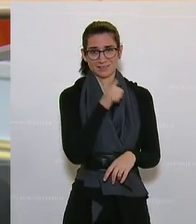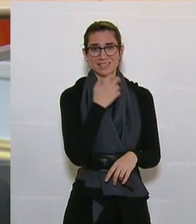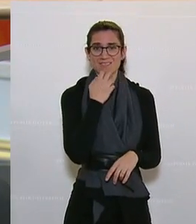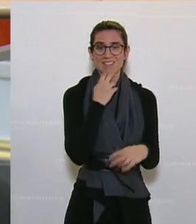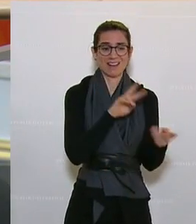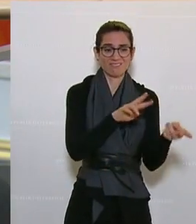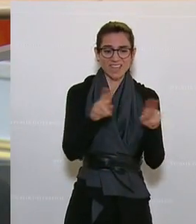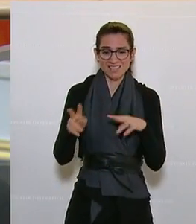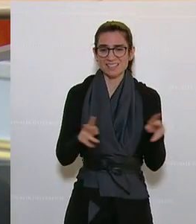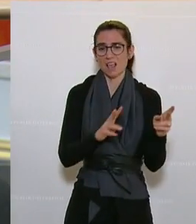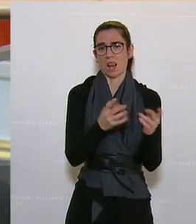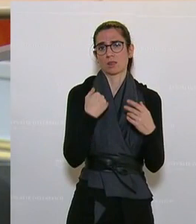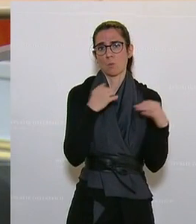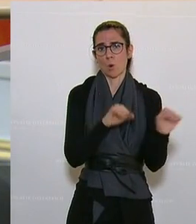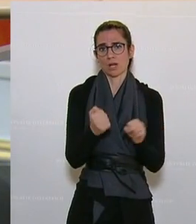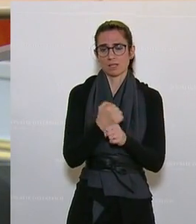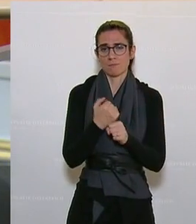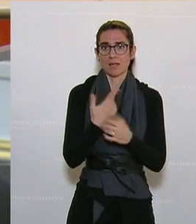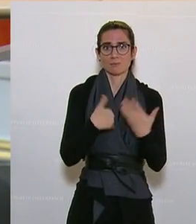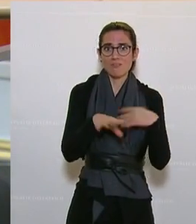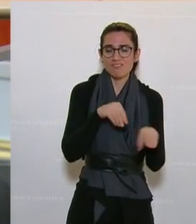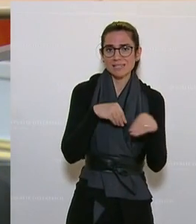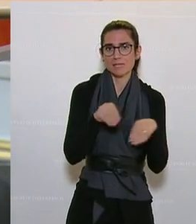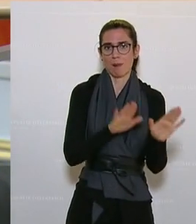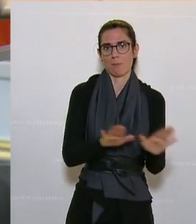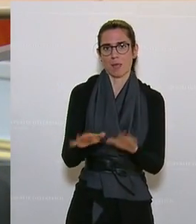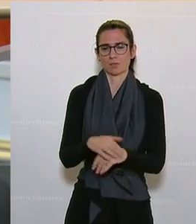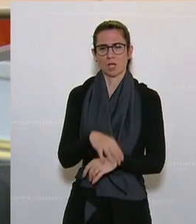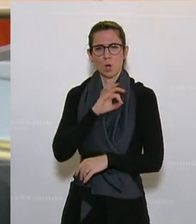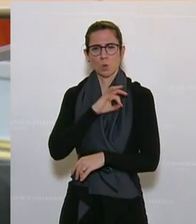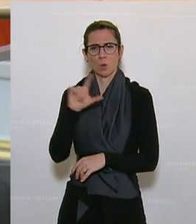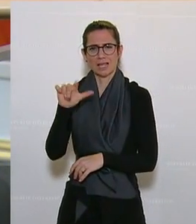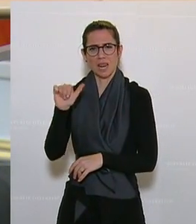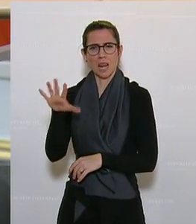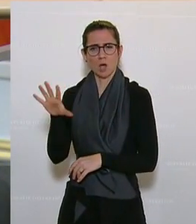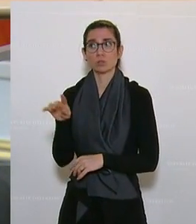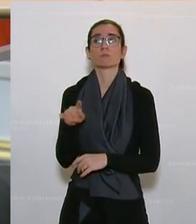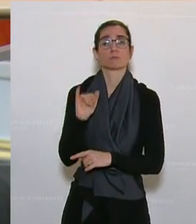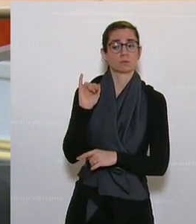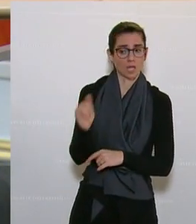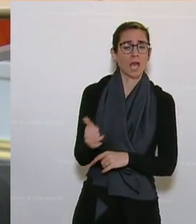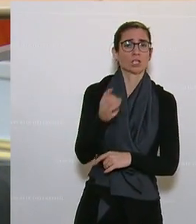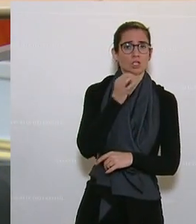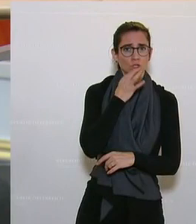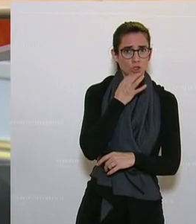und das Wechseln erleichtern. Nichtsdestotrotz der Abgeordnete Lausch in einer Bemerkung recht. Es ist richtig,